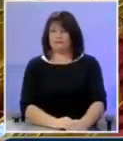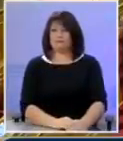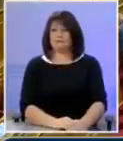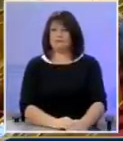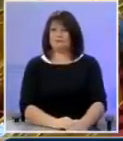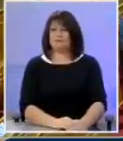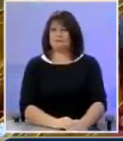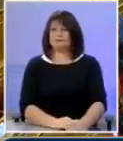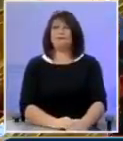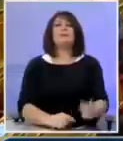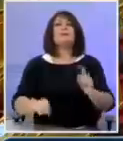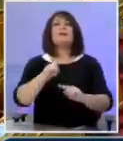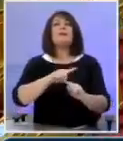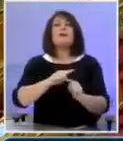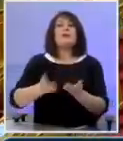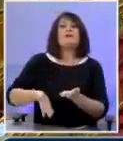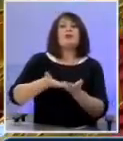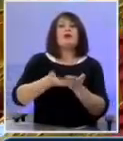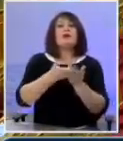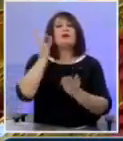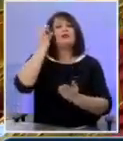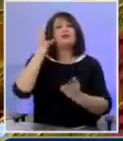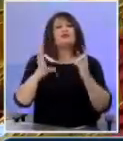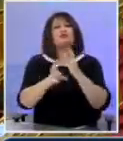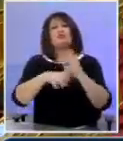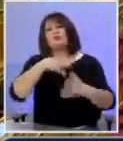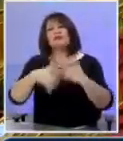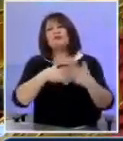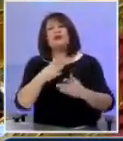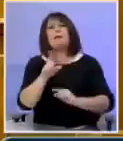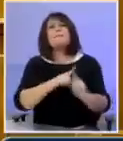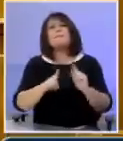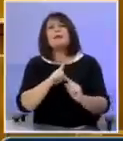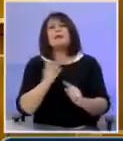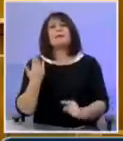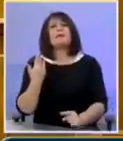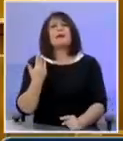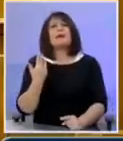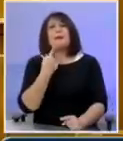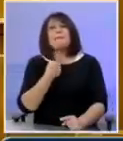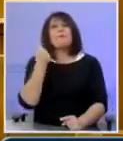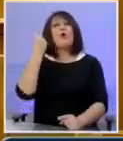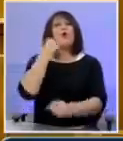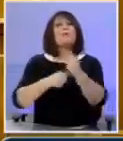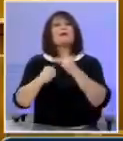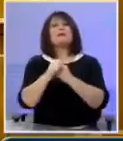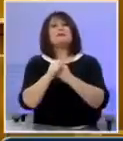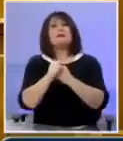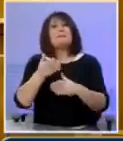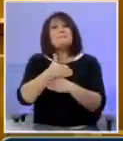ποιοι οπλίζουν το χέρι των τραμπούκων ποιοι όπλισαν μόλις πρόπερσι με